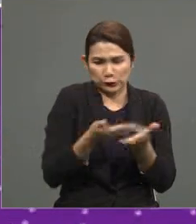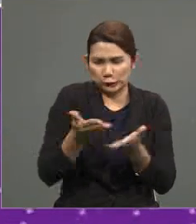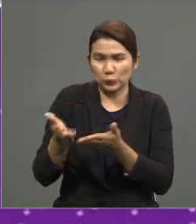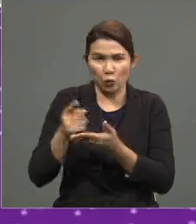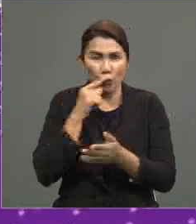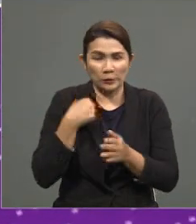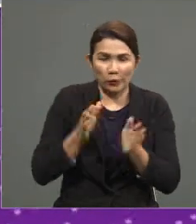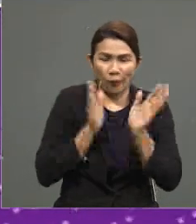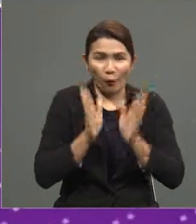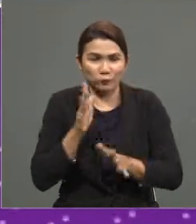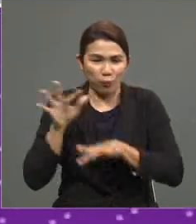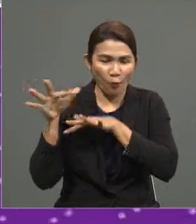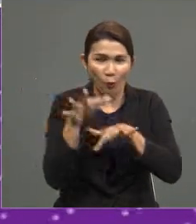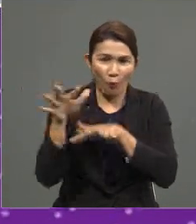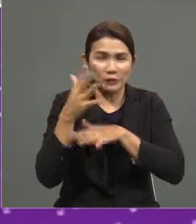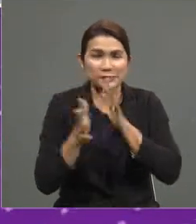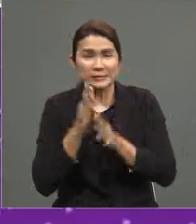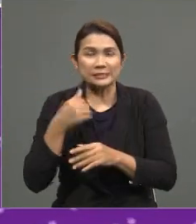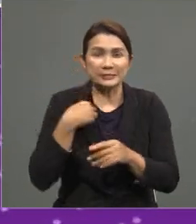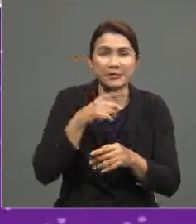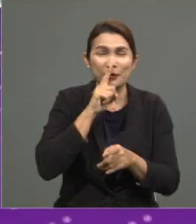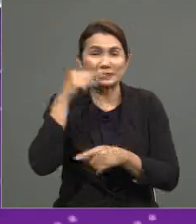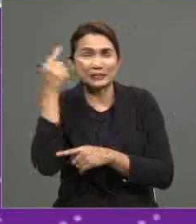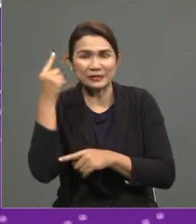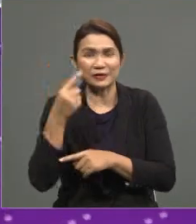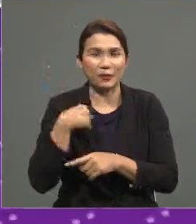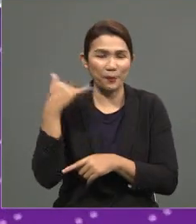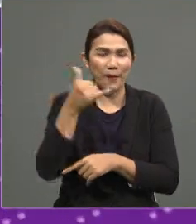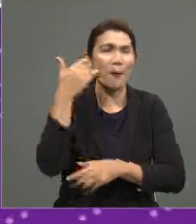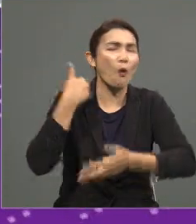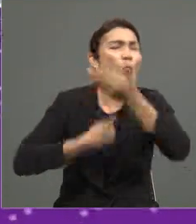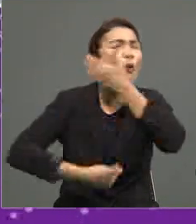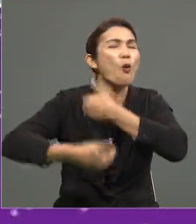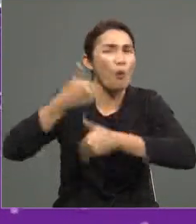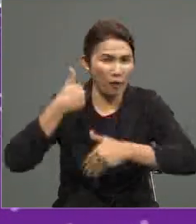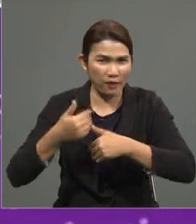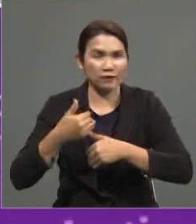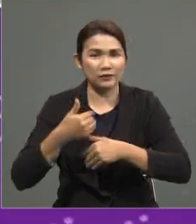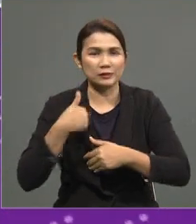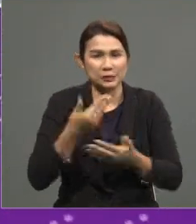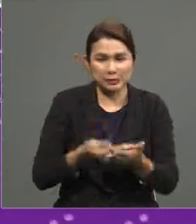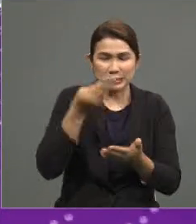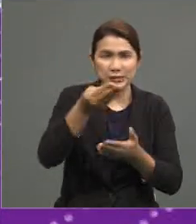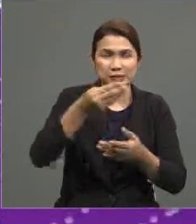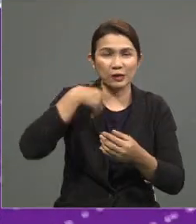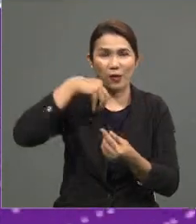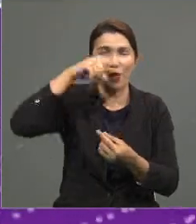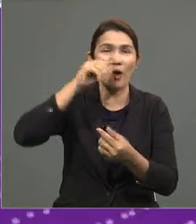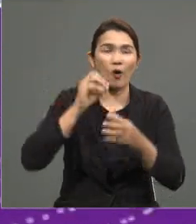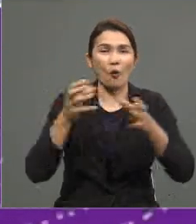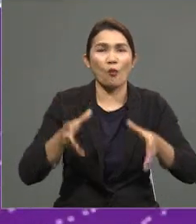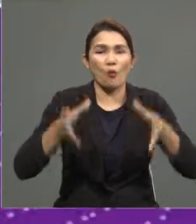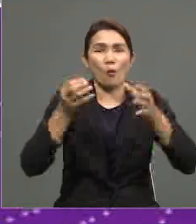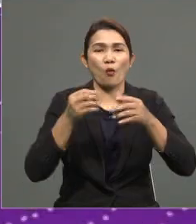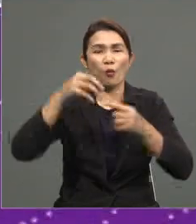อย่างแน่ๆอย่างน้อยๆอ่ะใครอยากไปเที่ยวแต่งชุดพื้นเมืองกันหน่อยถูกมั้ยอ่ะเราต้องเลือกซื้อโคมแหละเพื่อนำไปประดับ